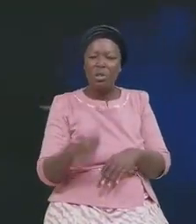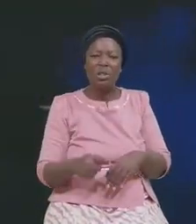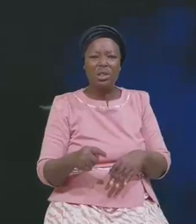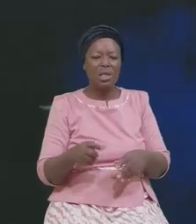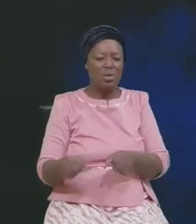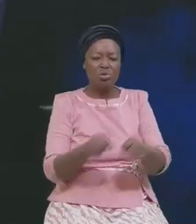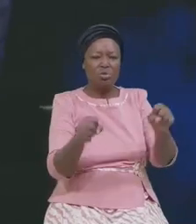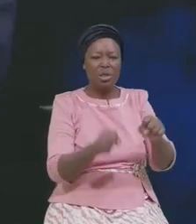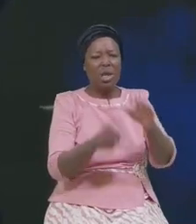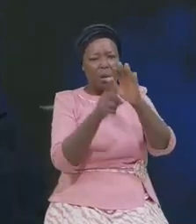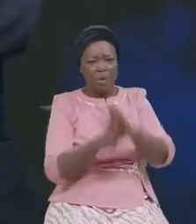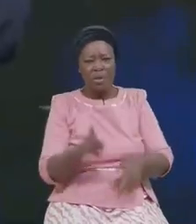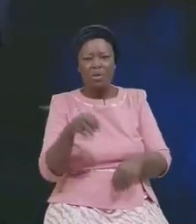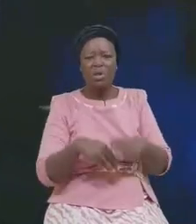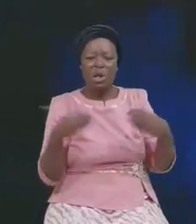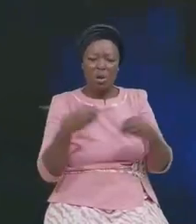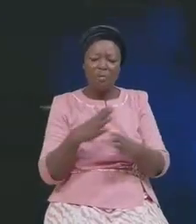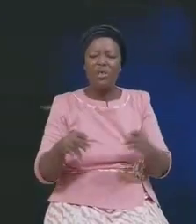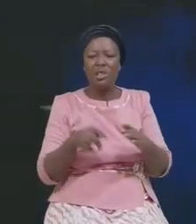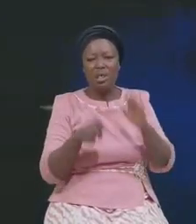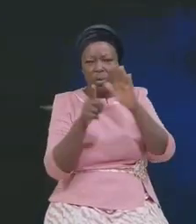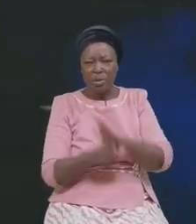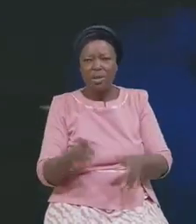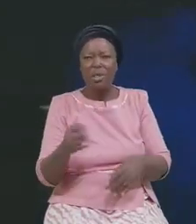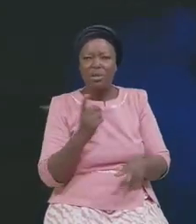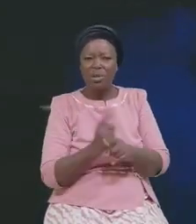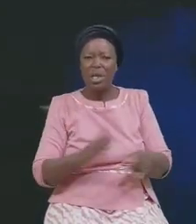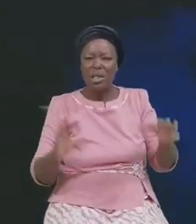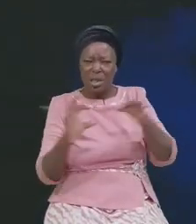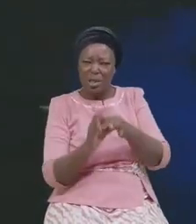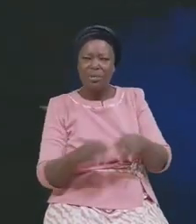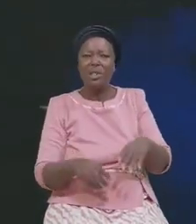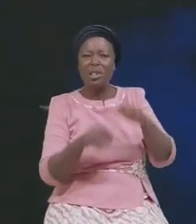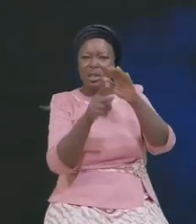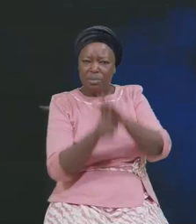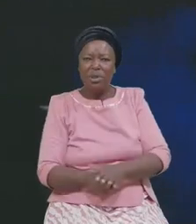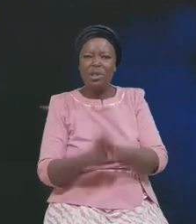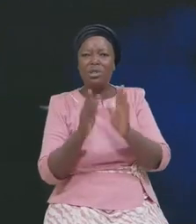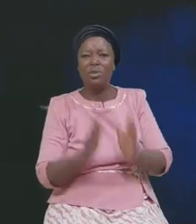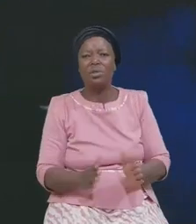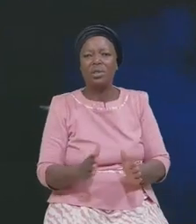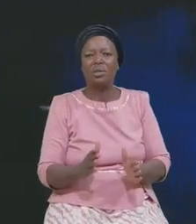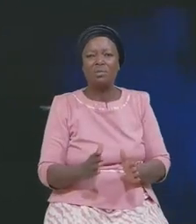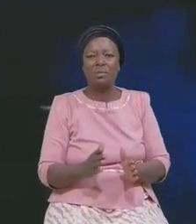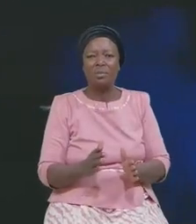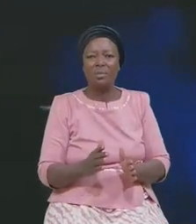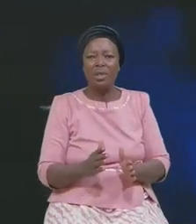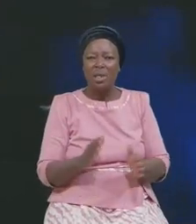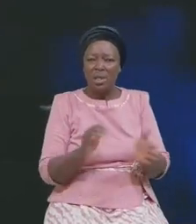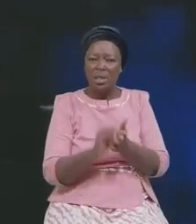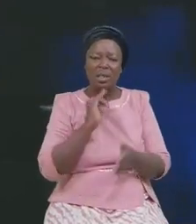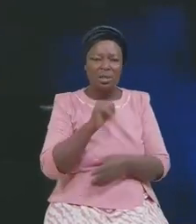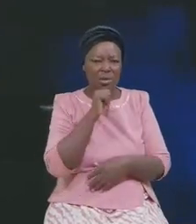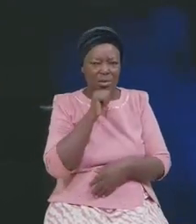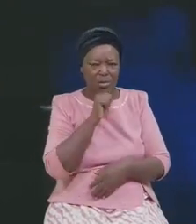viennent t'intimider comme un réseau d'intimidation ou d'intimidateur? Ça, ce n'est pas